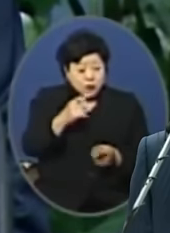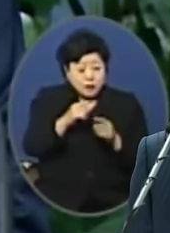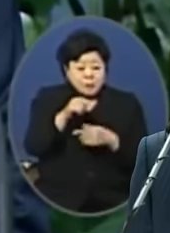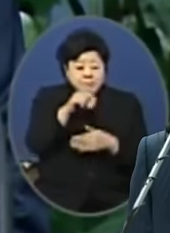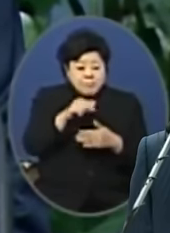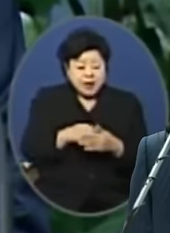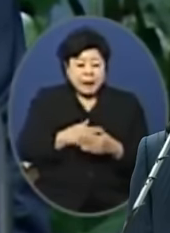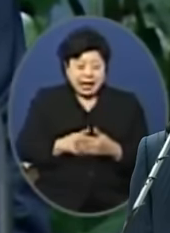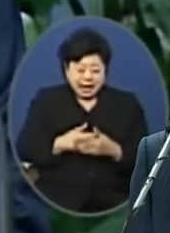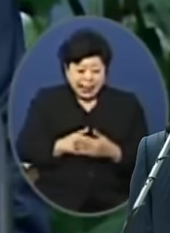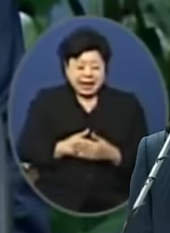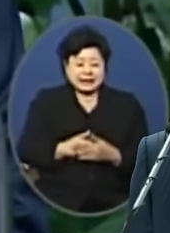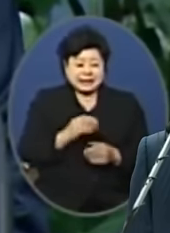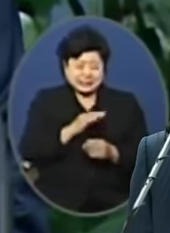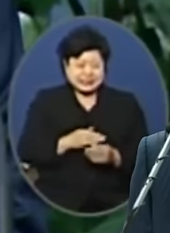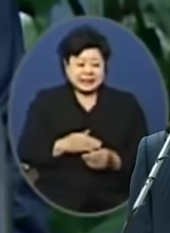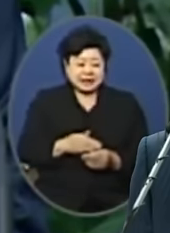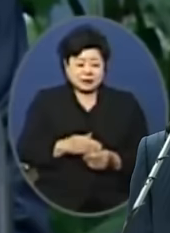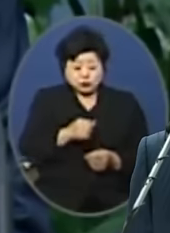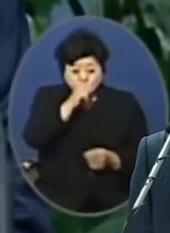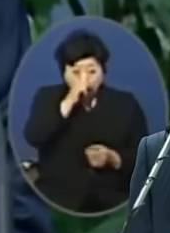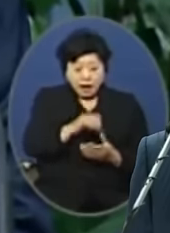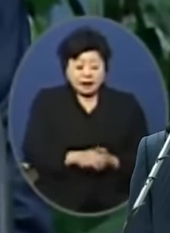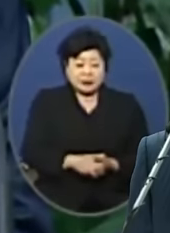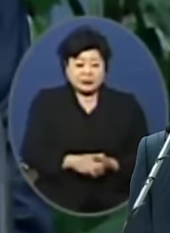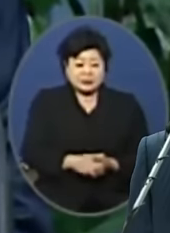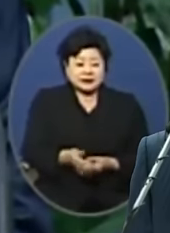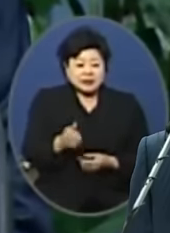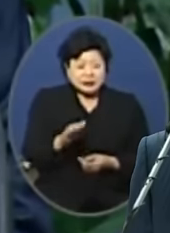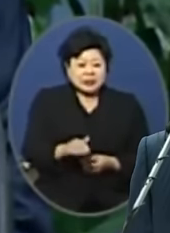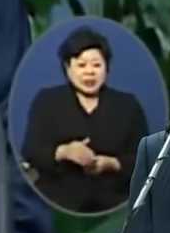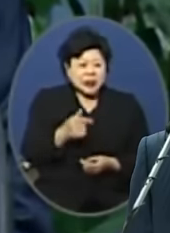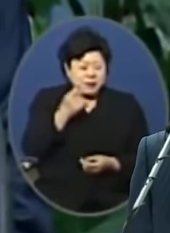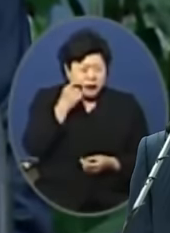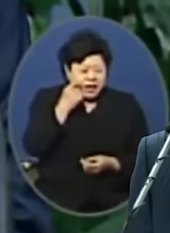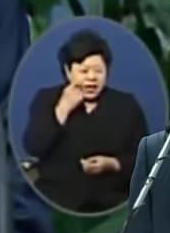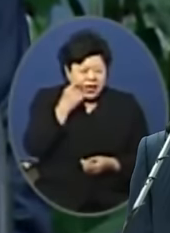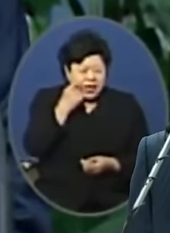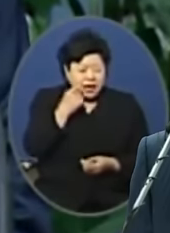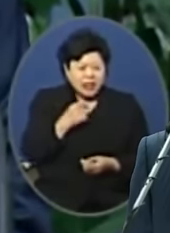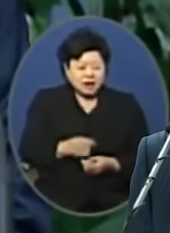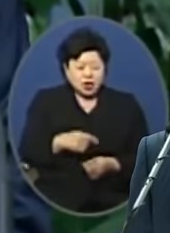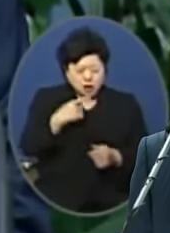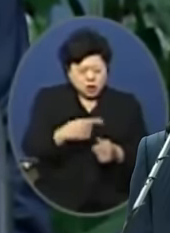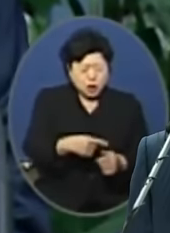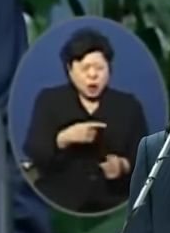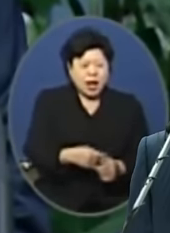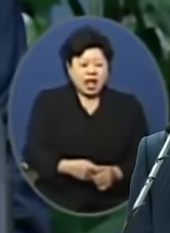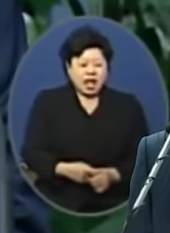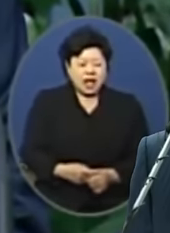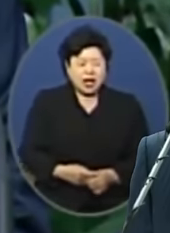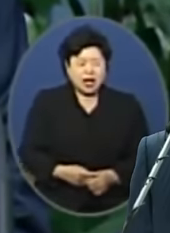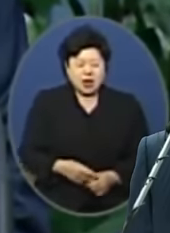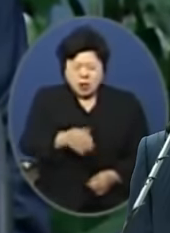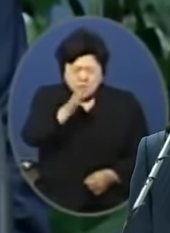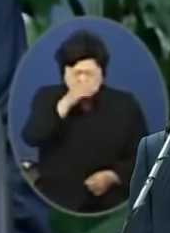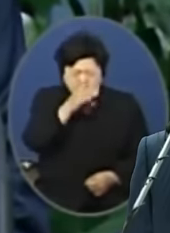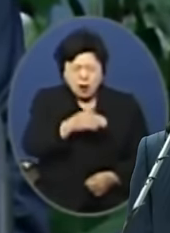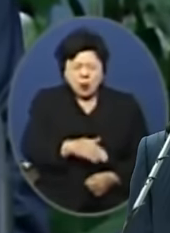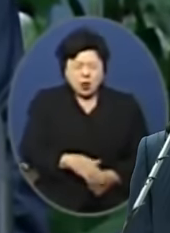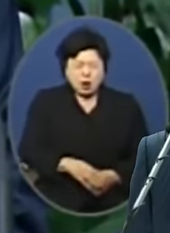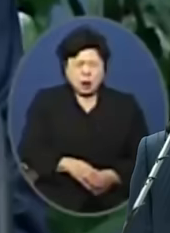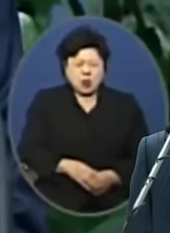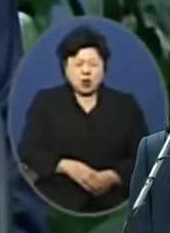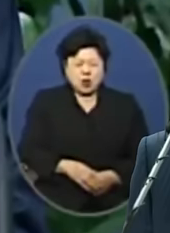마음을 알아서 잘 해나가면 좋지요. 그러나 못해 간다고 데려다 놓고 욕을 하고 이 병신아, 이